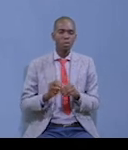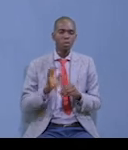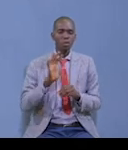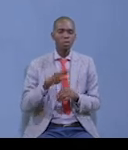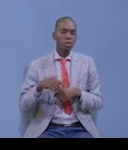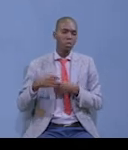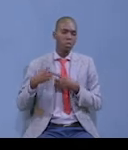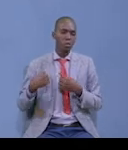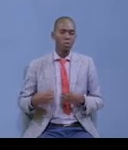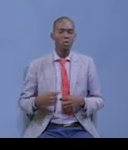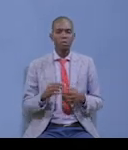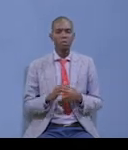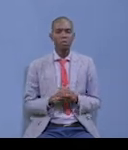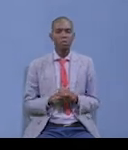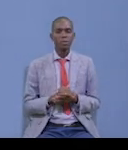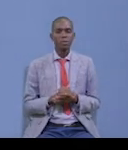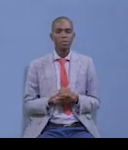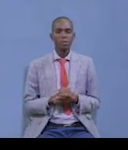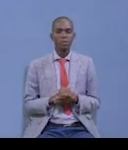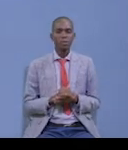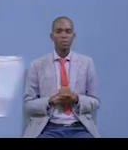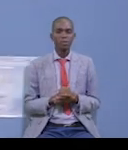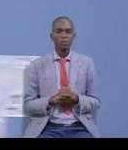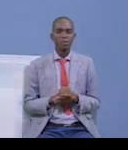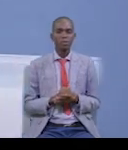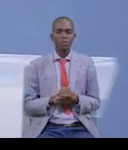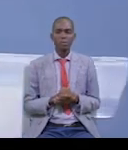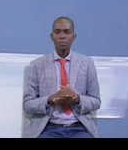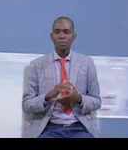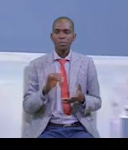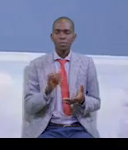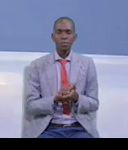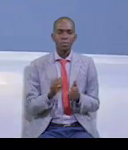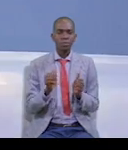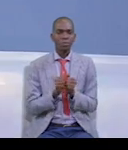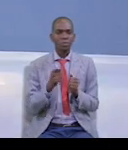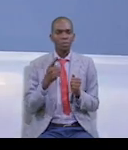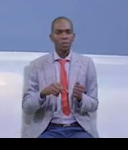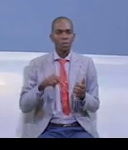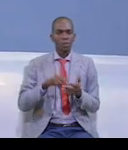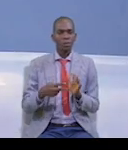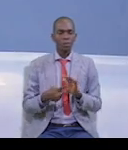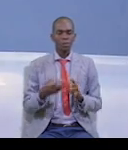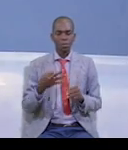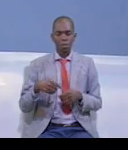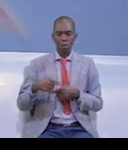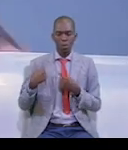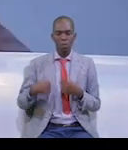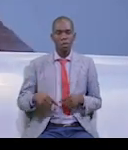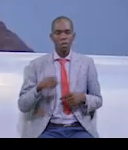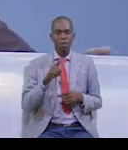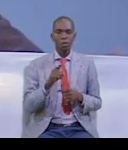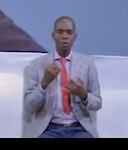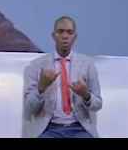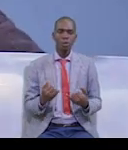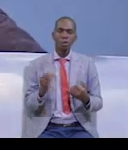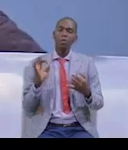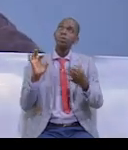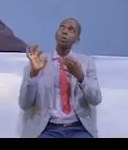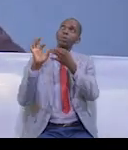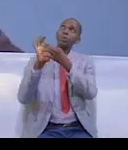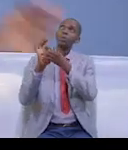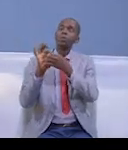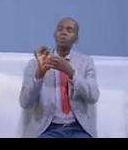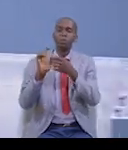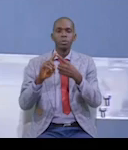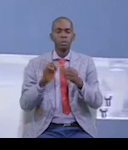విధమైన వైరాగ్యం సానుకూల దృక్పథంతో మీ హృదయములో నుంచి జీవితంలో కనబడుతుంది. Purpose of heart, you cleave unto the Lord. అట్టి